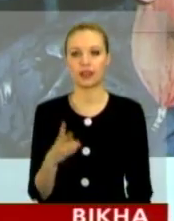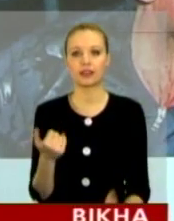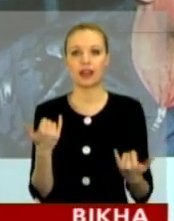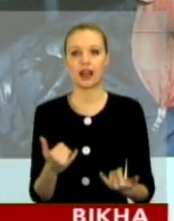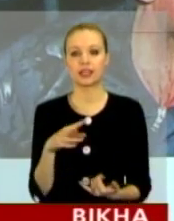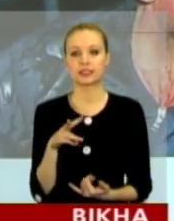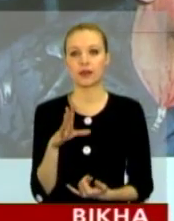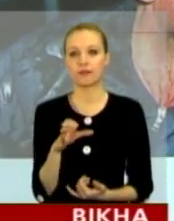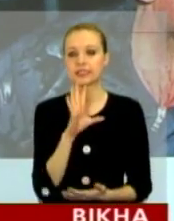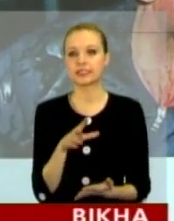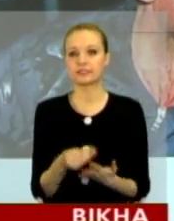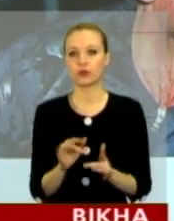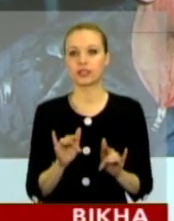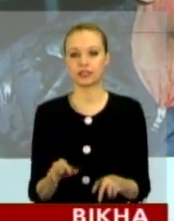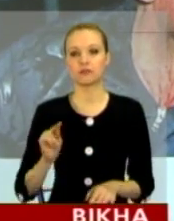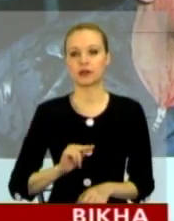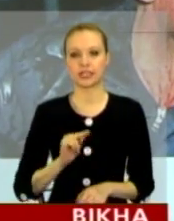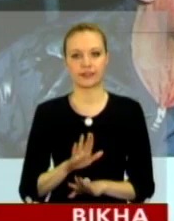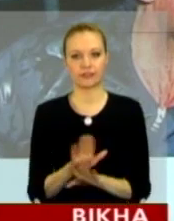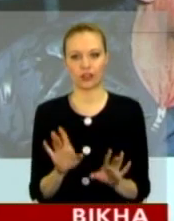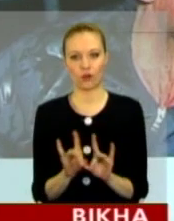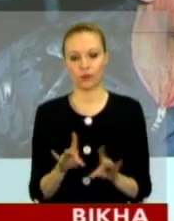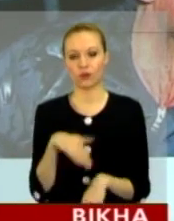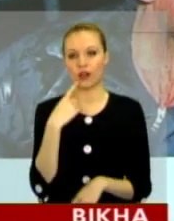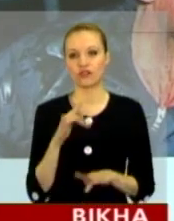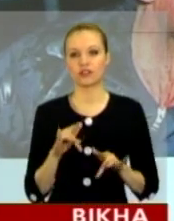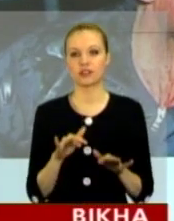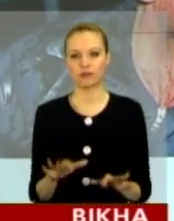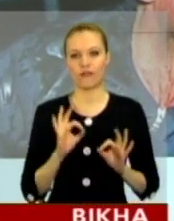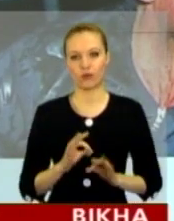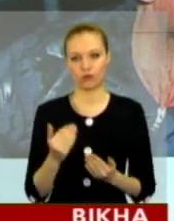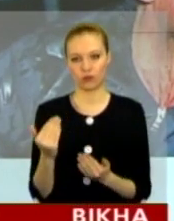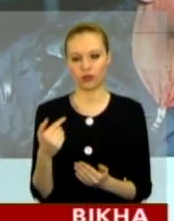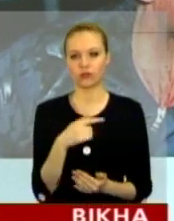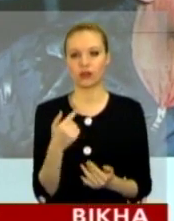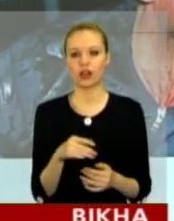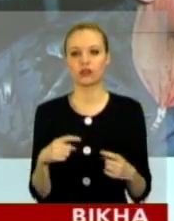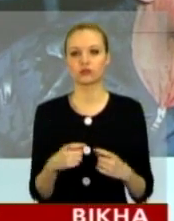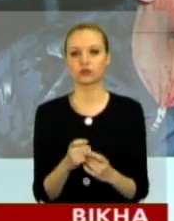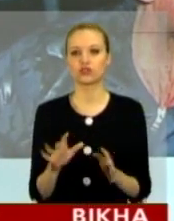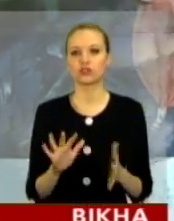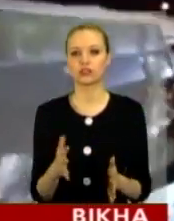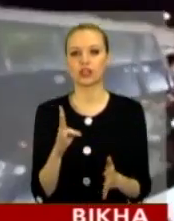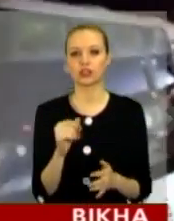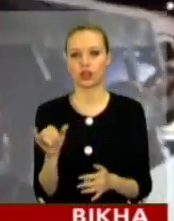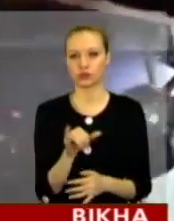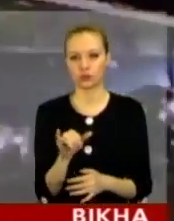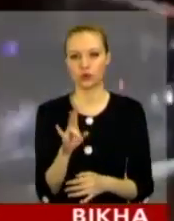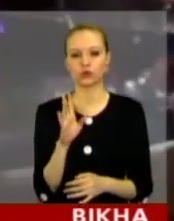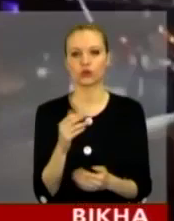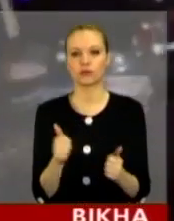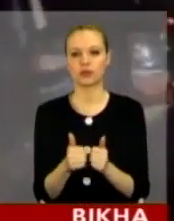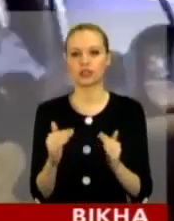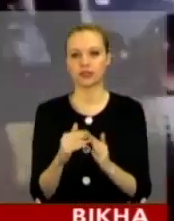Наразі МВС своїх дій працівників не коментує. Кажуть, справа в прокуратурі. Я нагадаю, сутичка сталася в ніч проти суботи біля